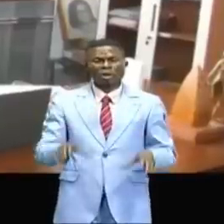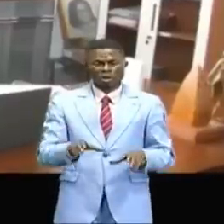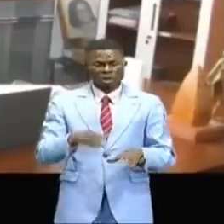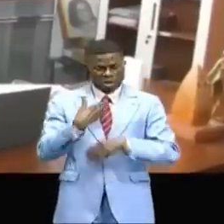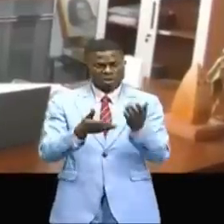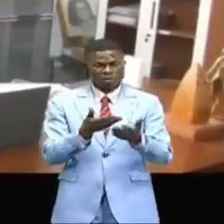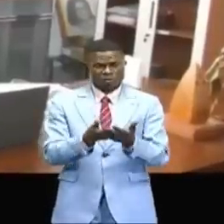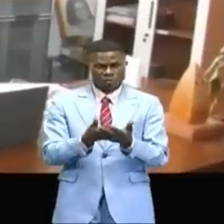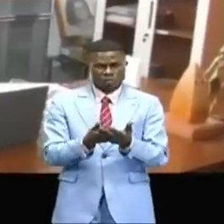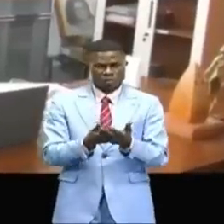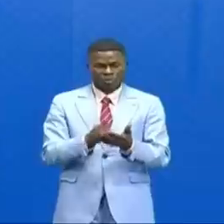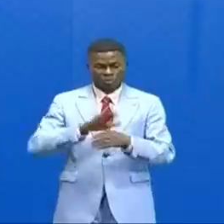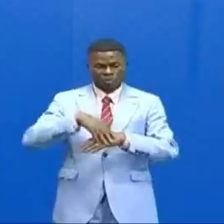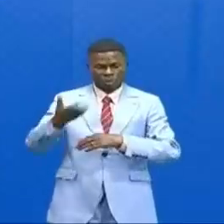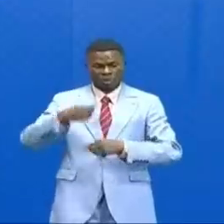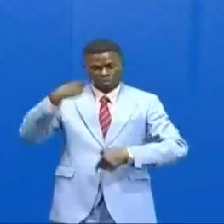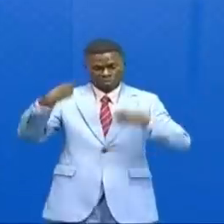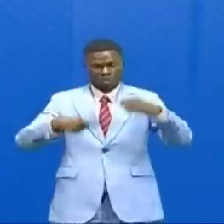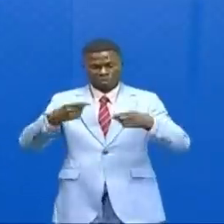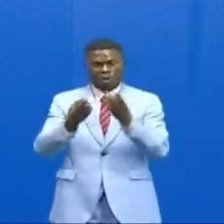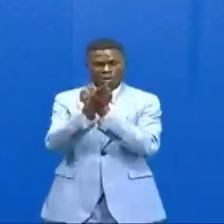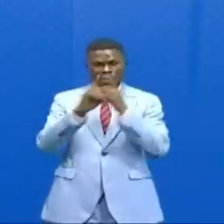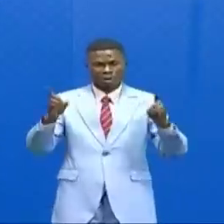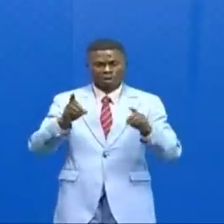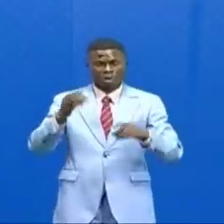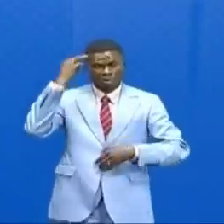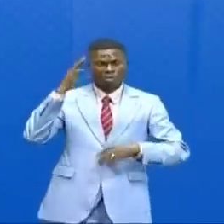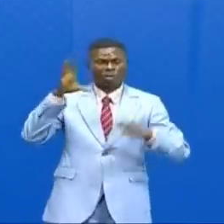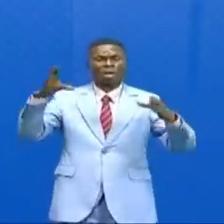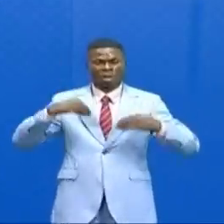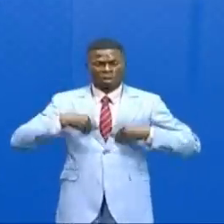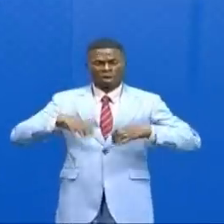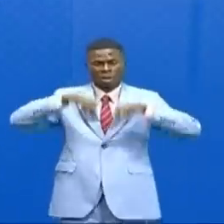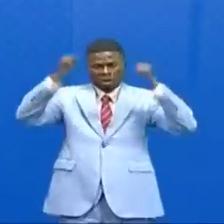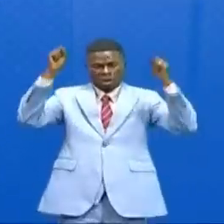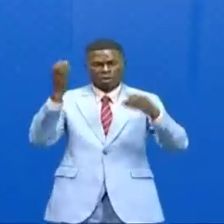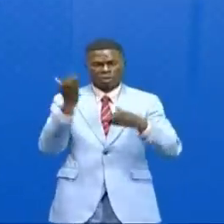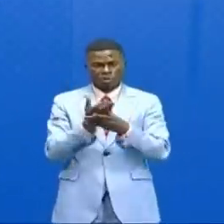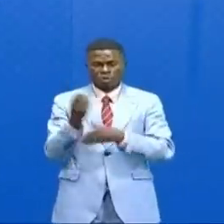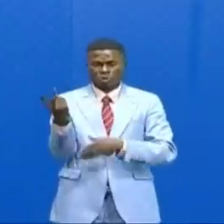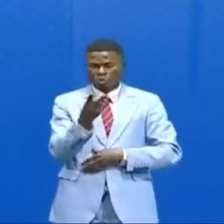réaliser. Après débat et délibération, le Conseil a adopté ces deux dossiers.